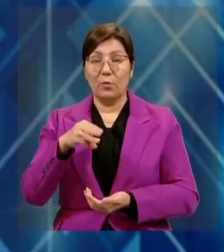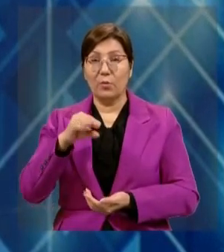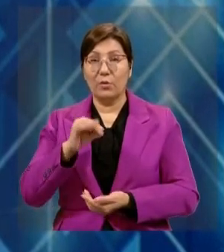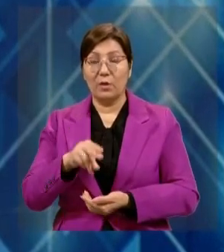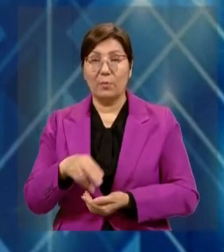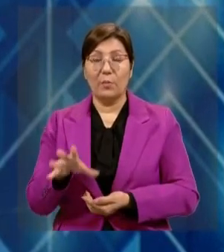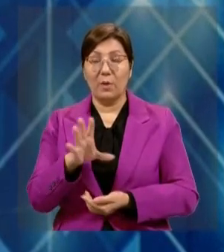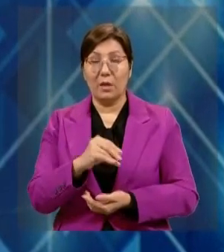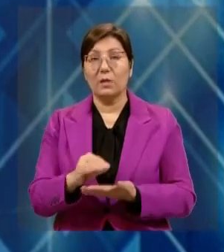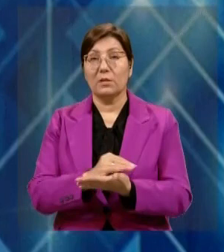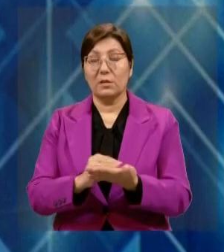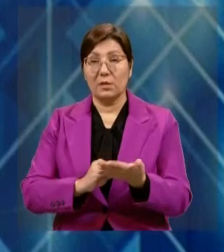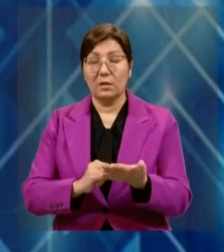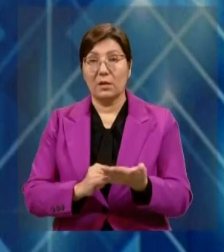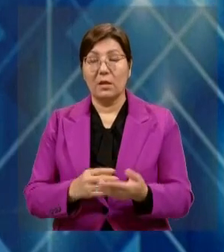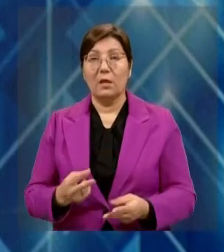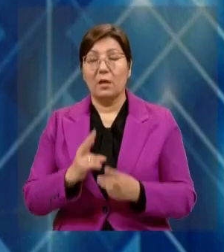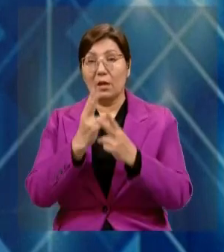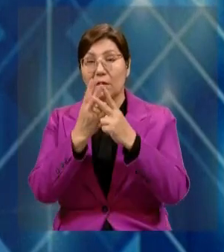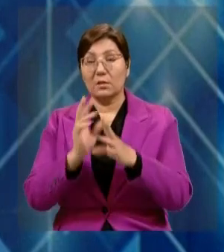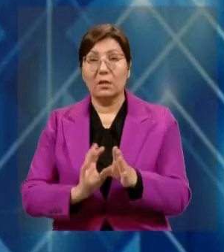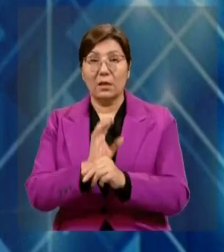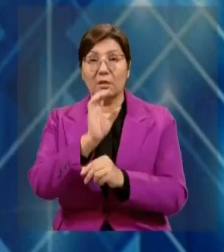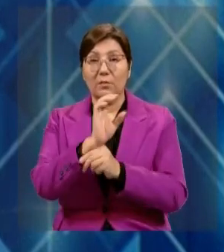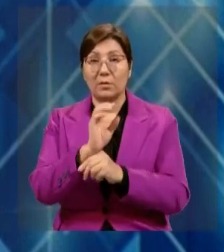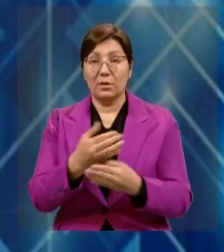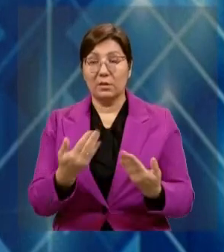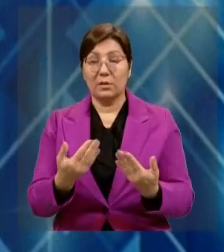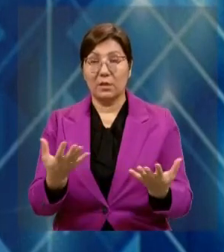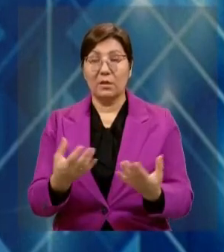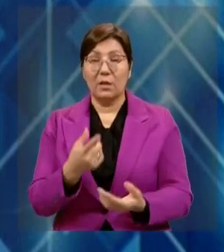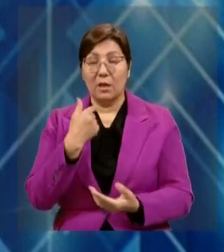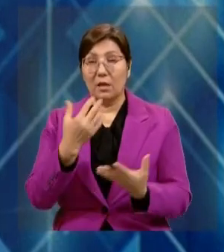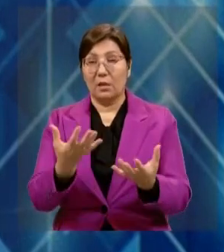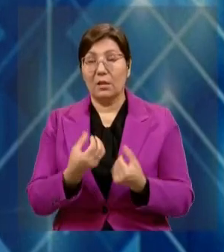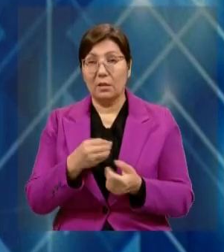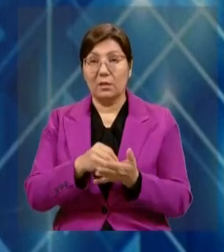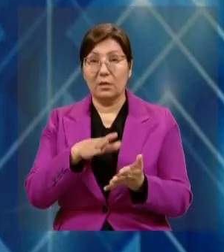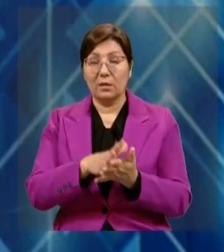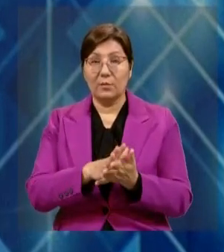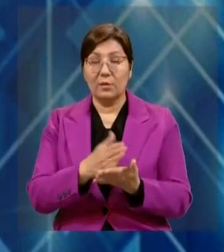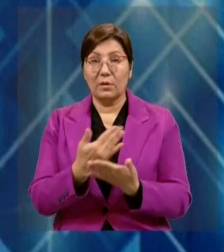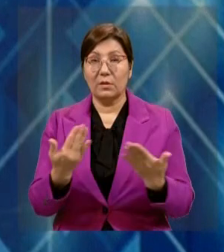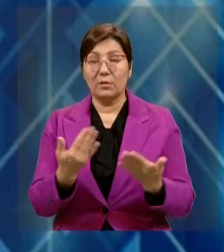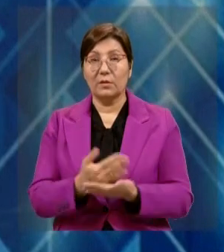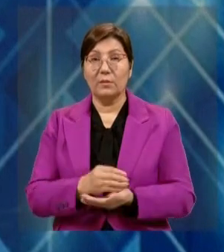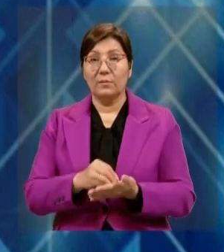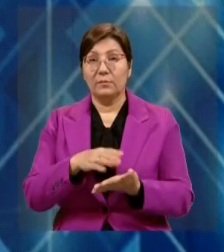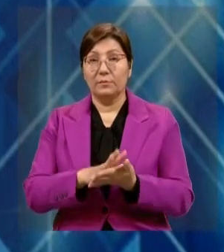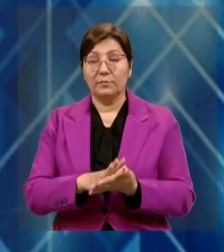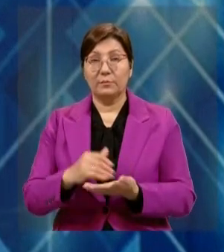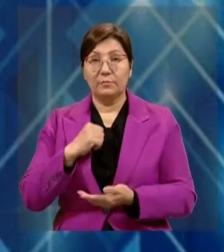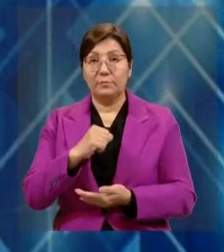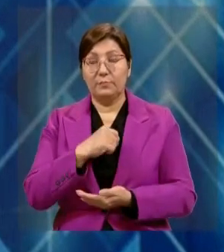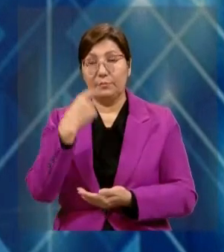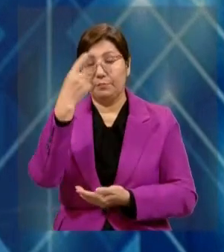мағлұматтар алынады және Астанаға жіберіледі. Сол сізді алғаннан кейін сізді тіркелімге енгізіп, сіз тіркелімде өзіңізге